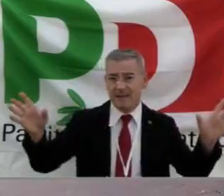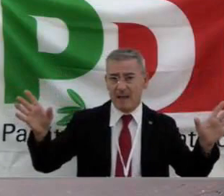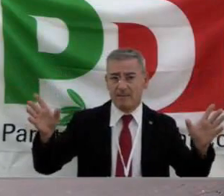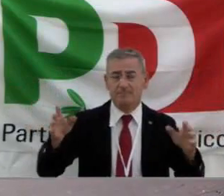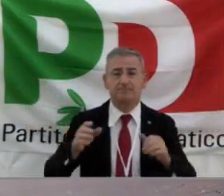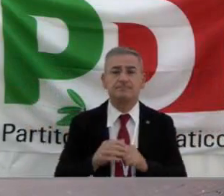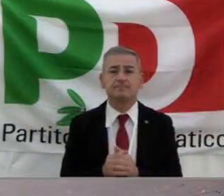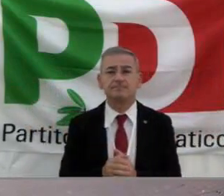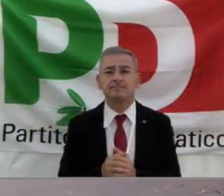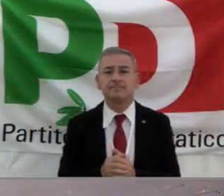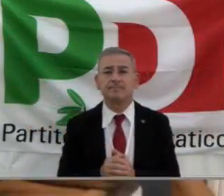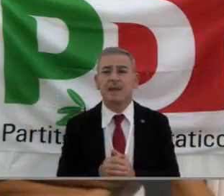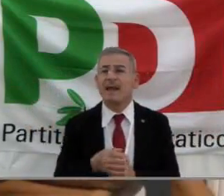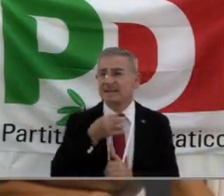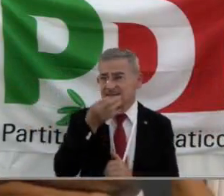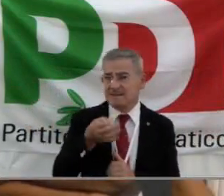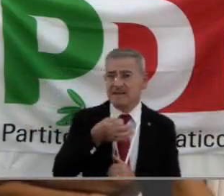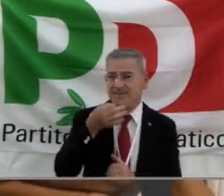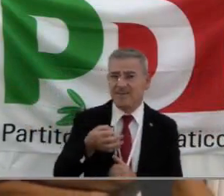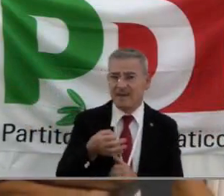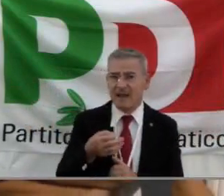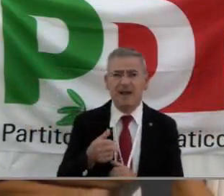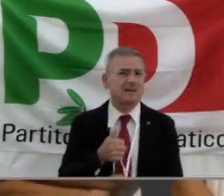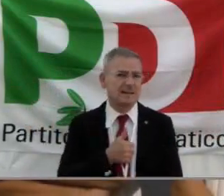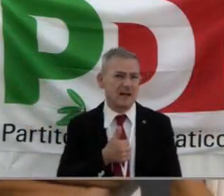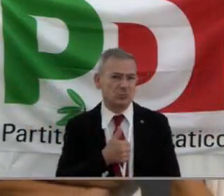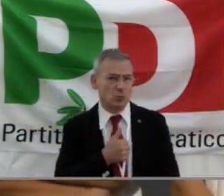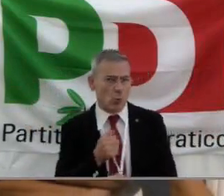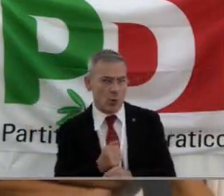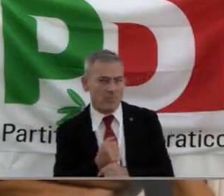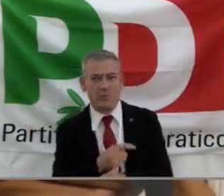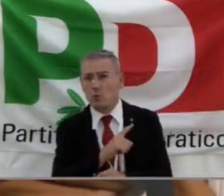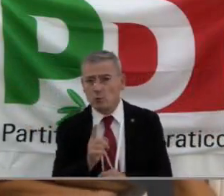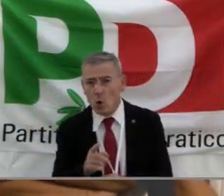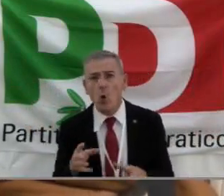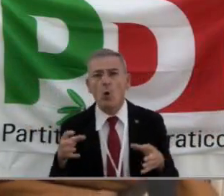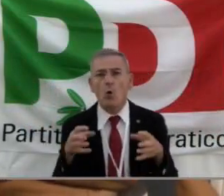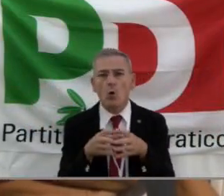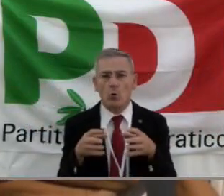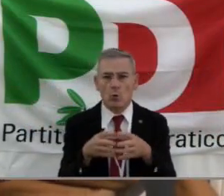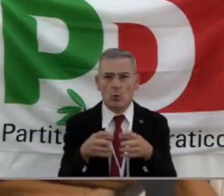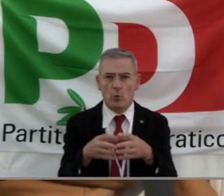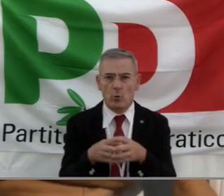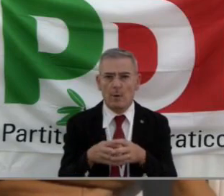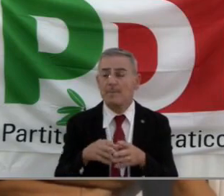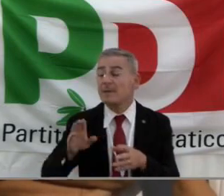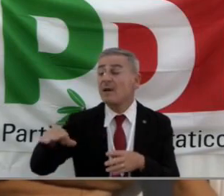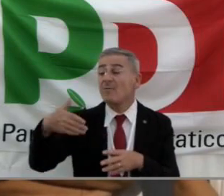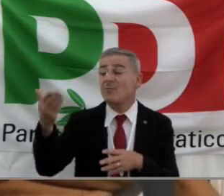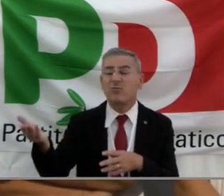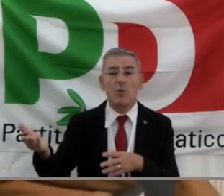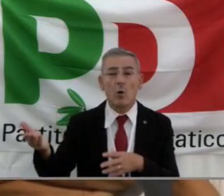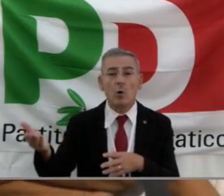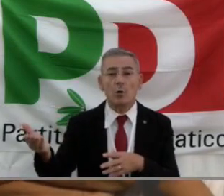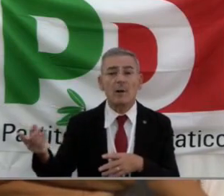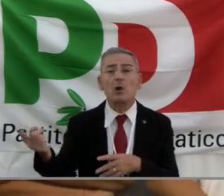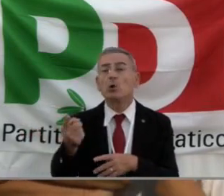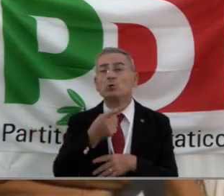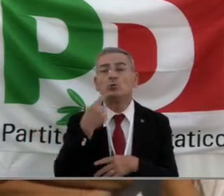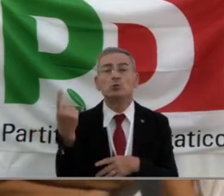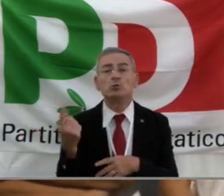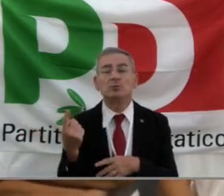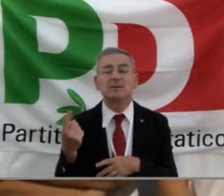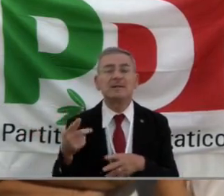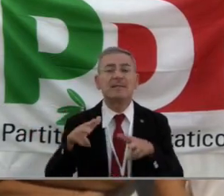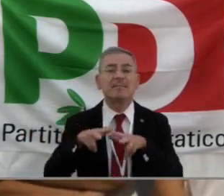libertà non è far da sé, ma è un progetto collettivo, perché fuori da questa dimensione tutti sono più